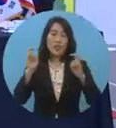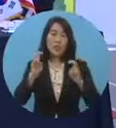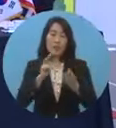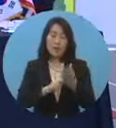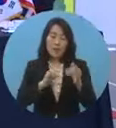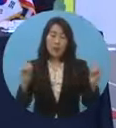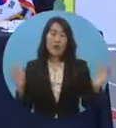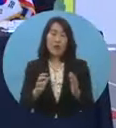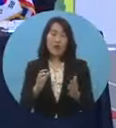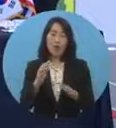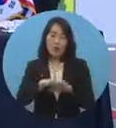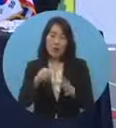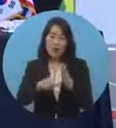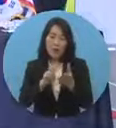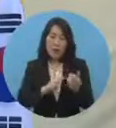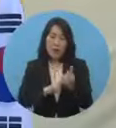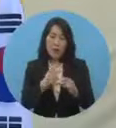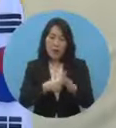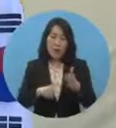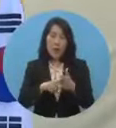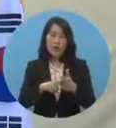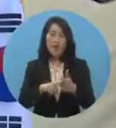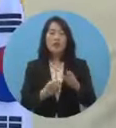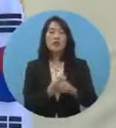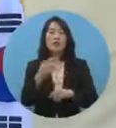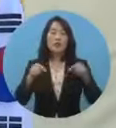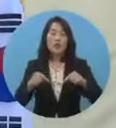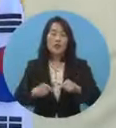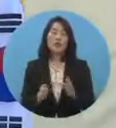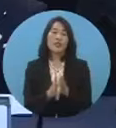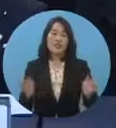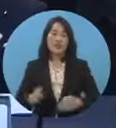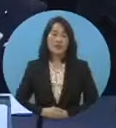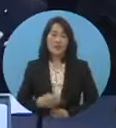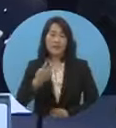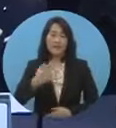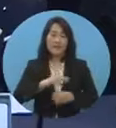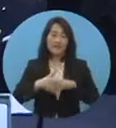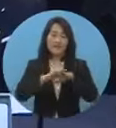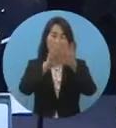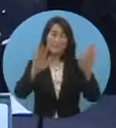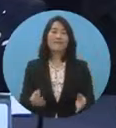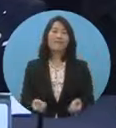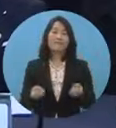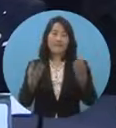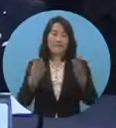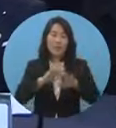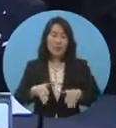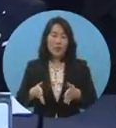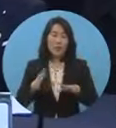바이어가 모여 농산물 판로 개척을 위한 수출 상담에도 진행됩니다 2019 국제 농업 박람회 에는